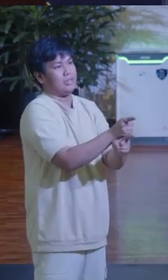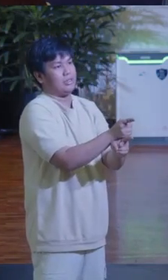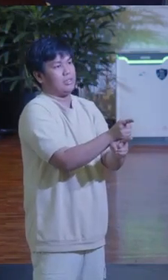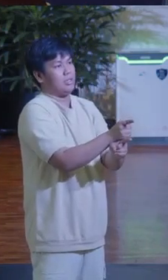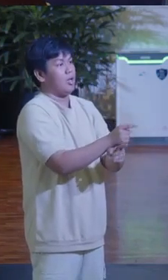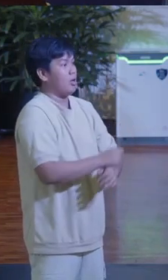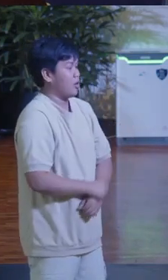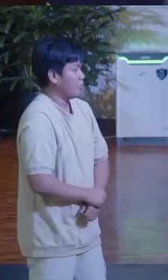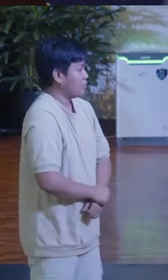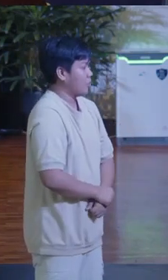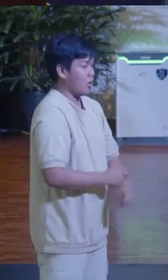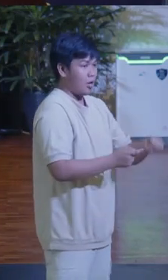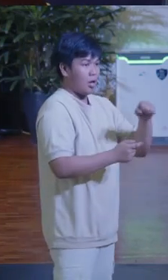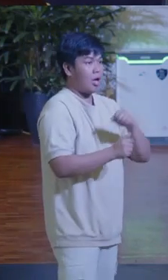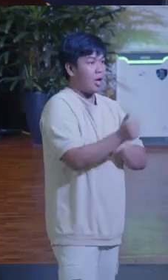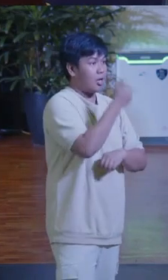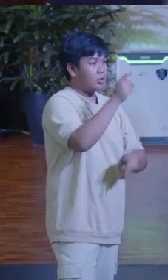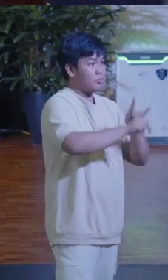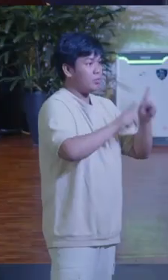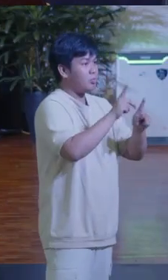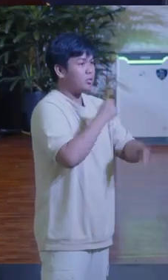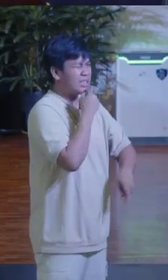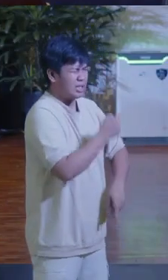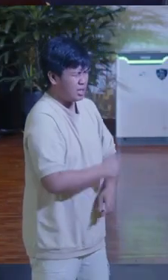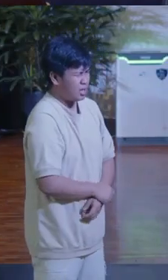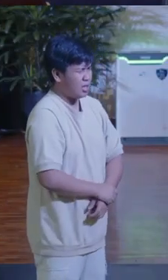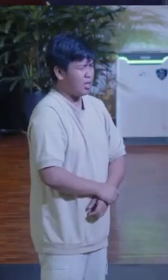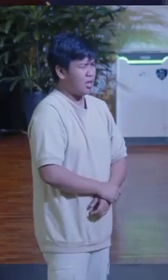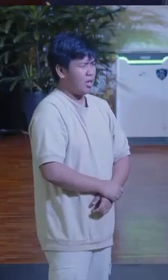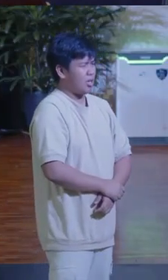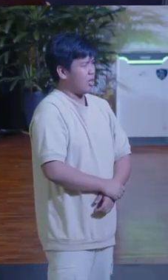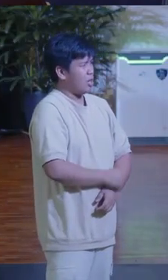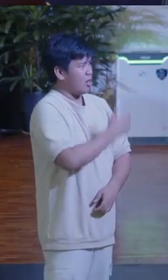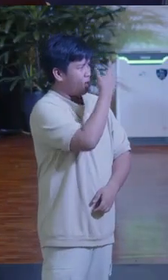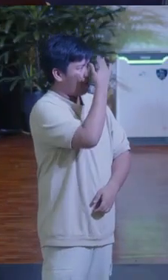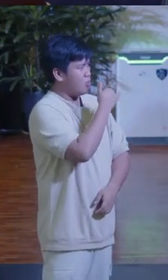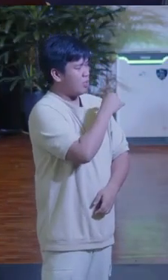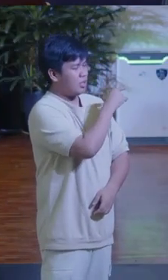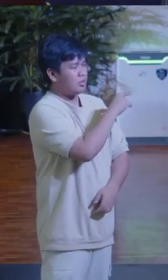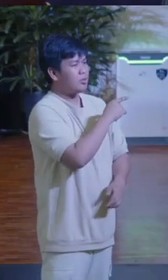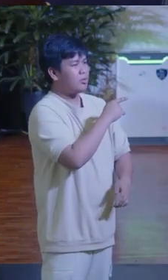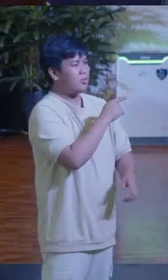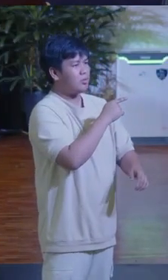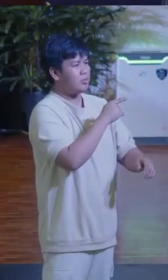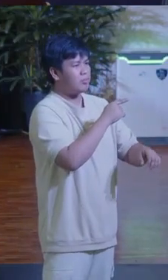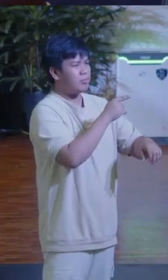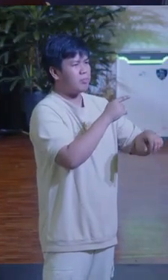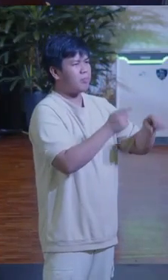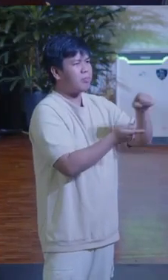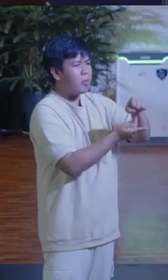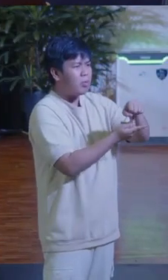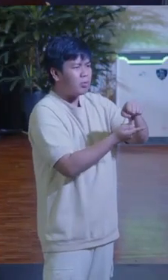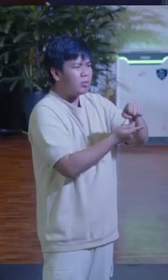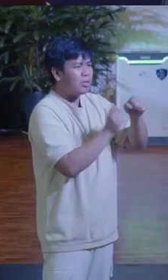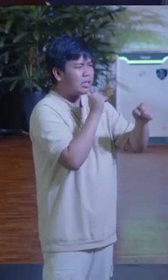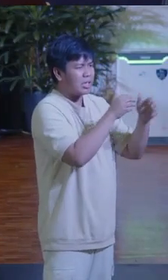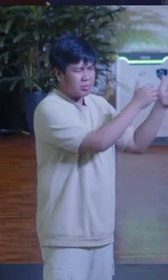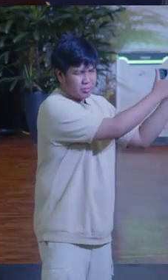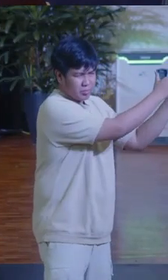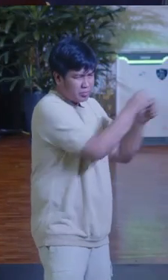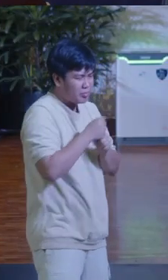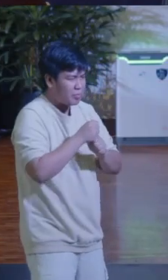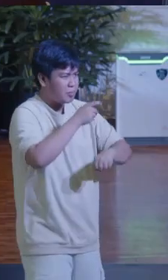in-exercise ni Pablo, sabi ng iba, bakit hindi niya ginawa yung Matthew 18 na Silabunan ni Peter,